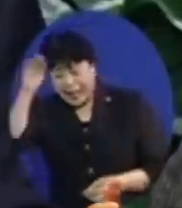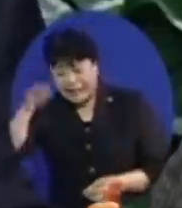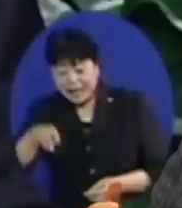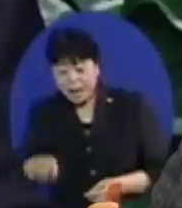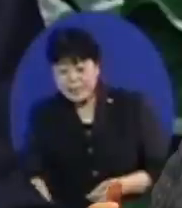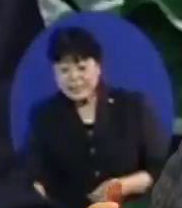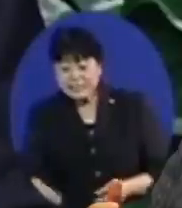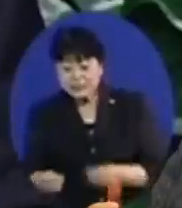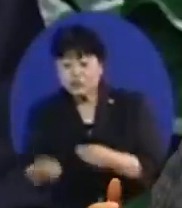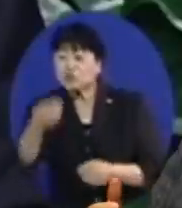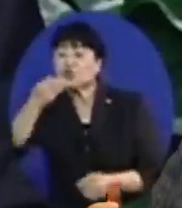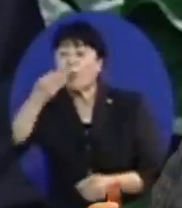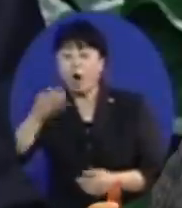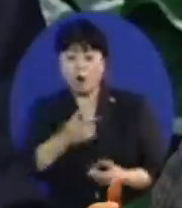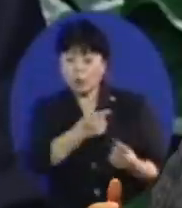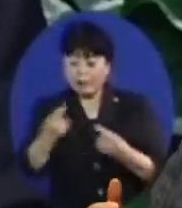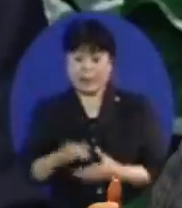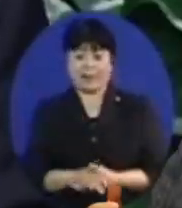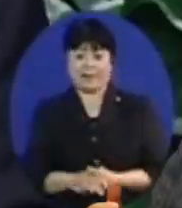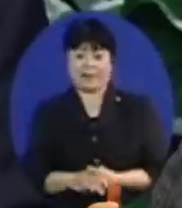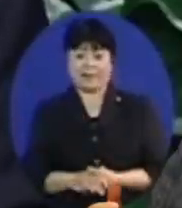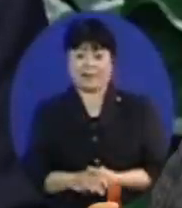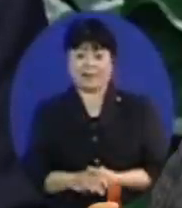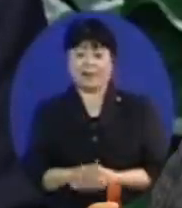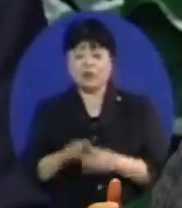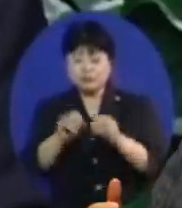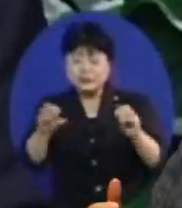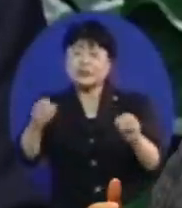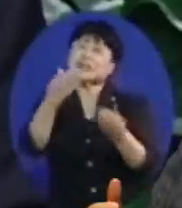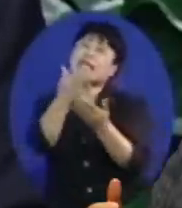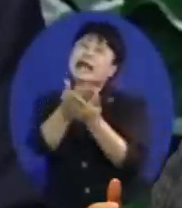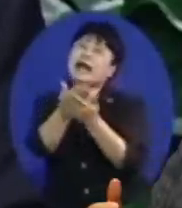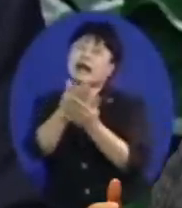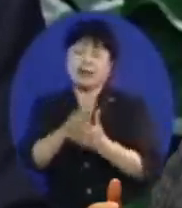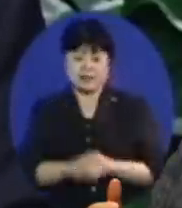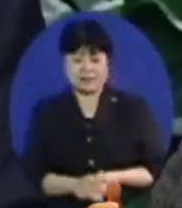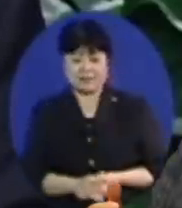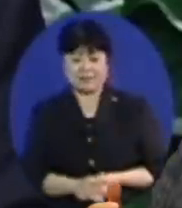와서 먹지 않습니까? 그러니 나에게 부스러기라도 좀 주십시오.